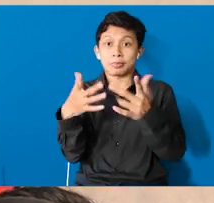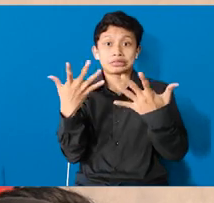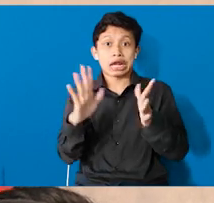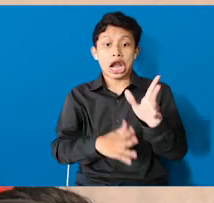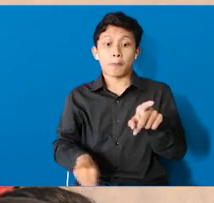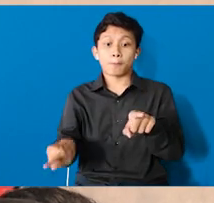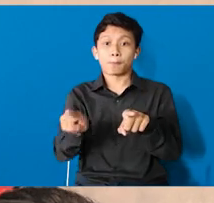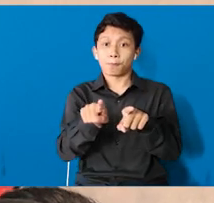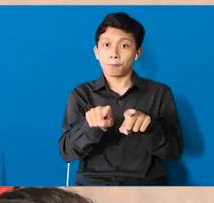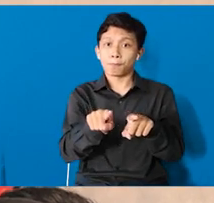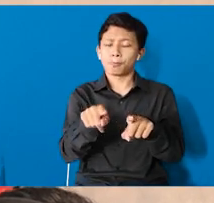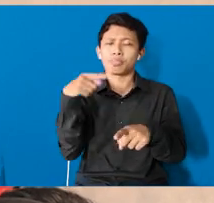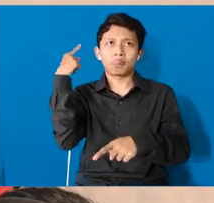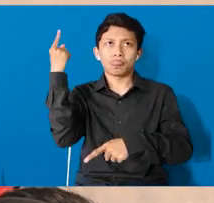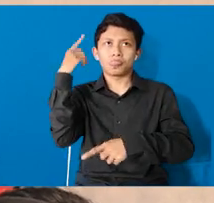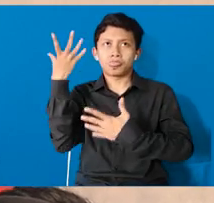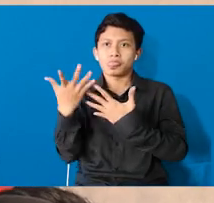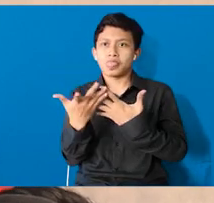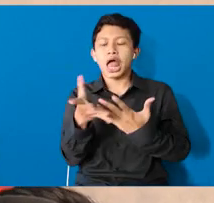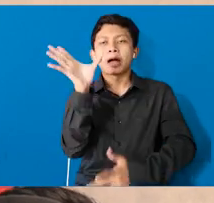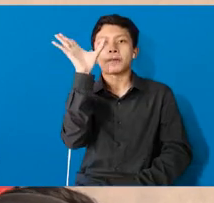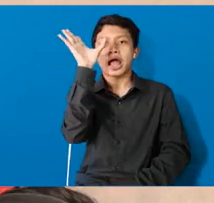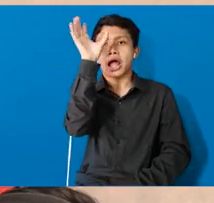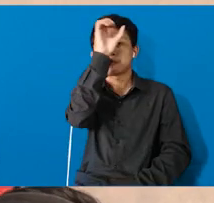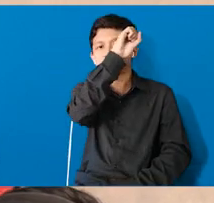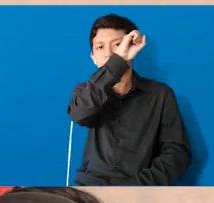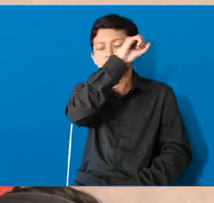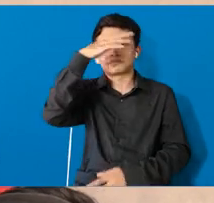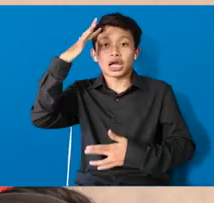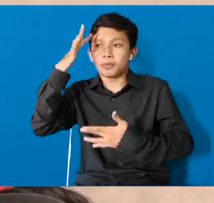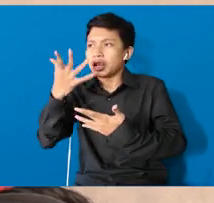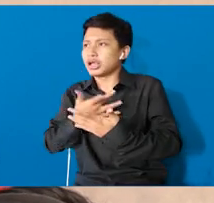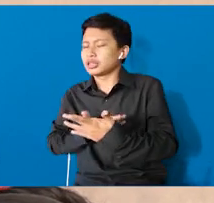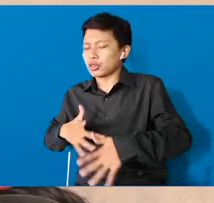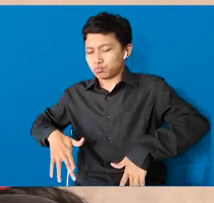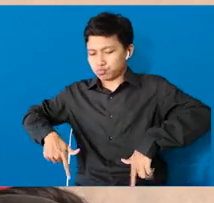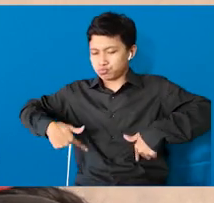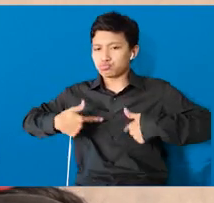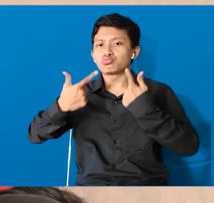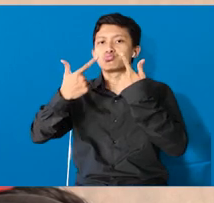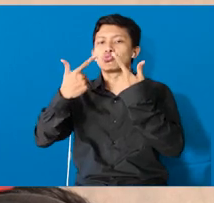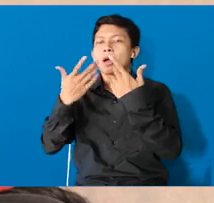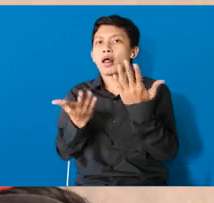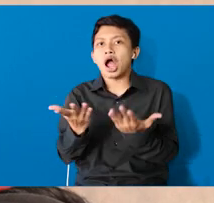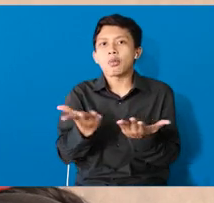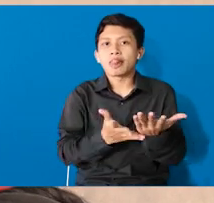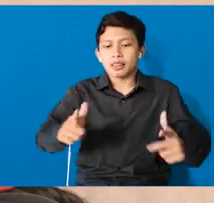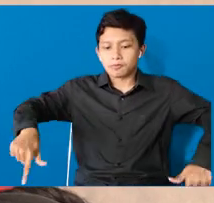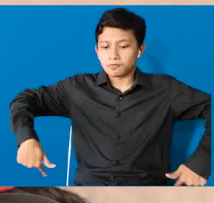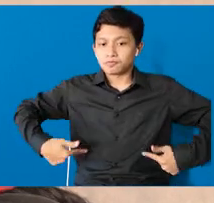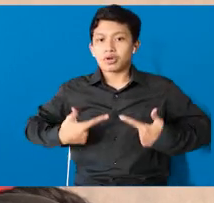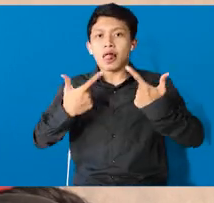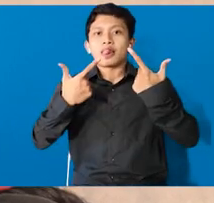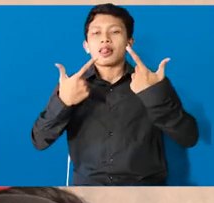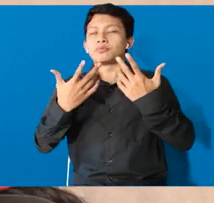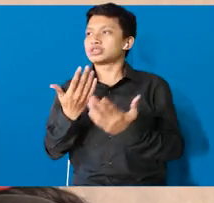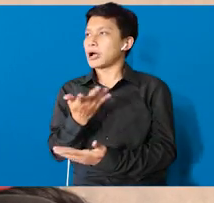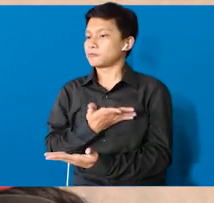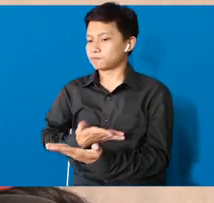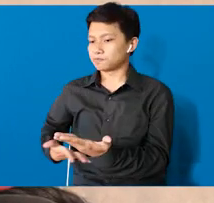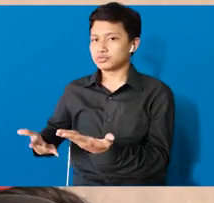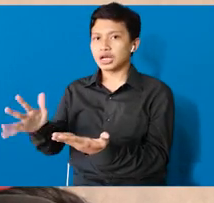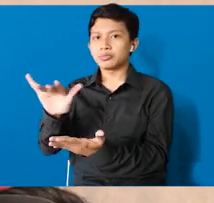adanya pacar rutin, kita bisa tahu bagaimana cara kita menghargai hidup kita ini. Yang semulanya mau ke Puskesmas